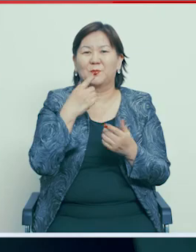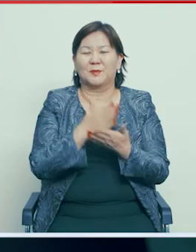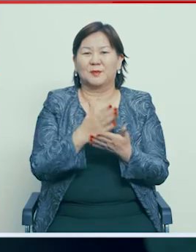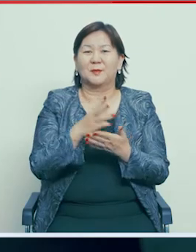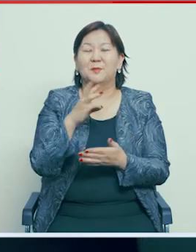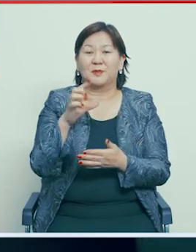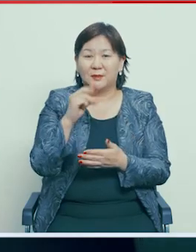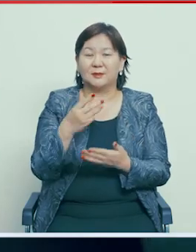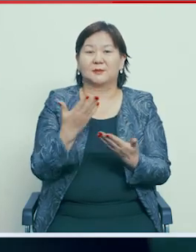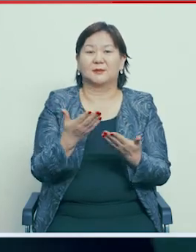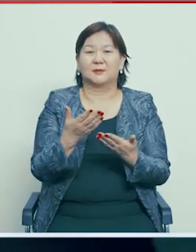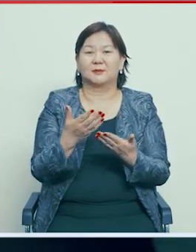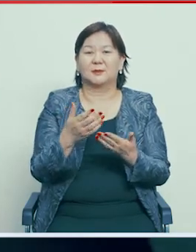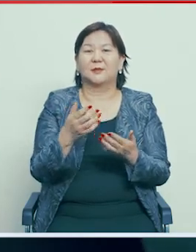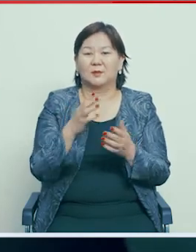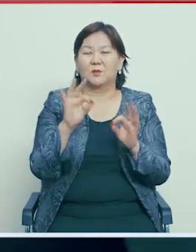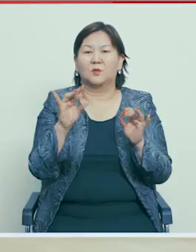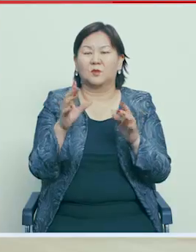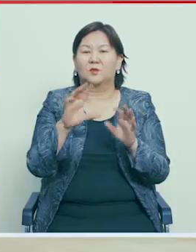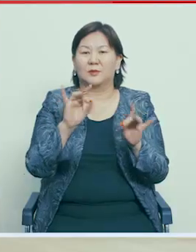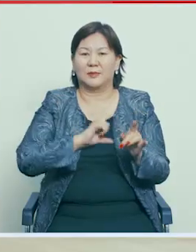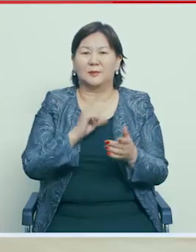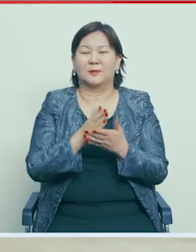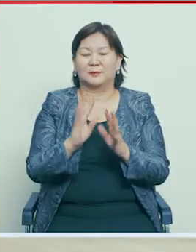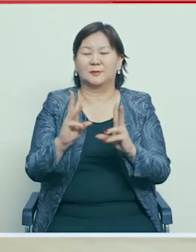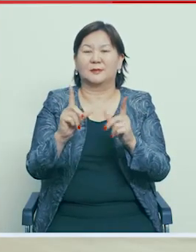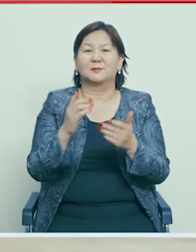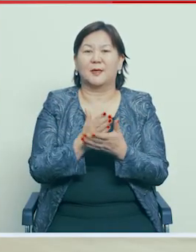Гэтэ мэдээж хэрэг сайн эрэг жишээнүүд байгаа л да. Юм сайжирж байгаа.